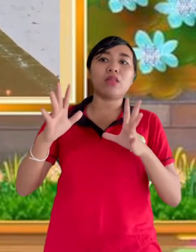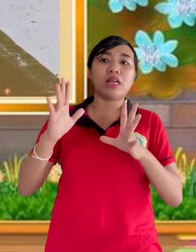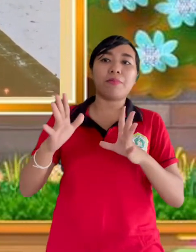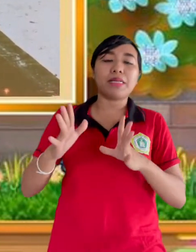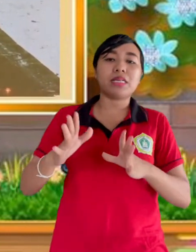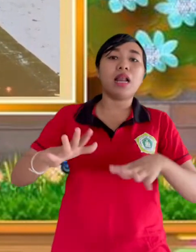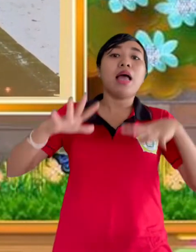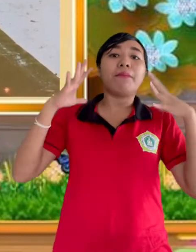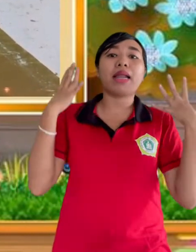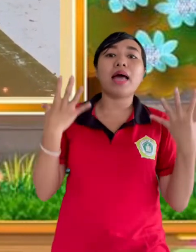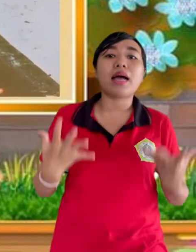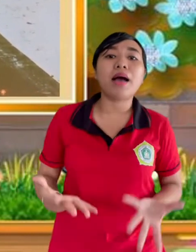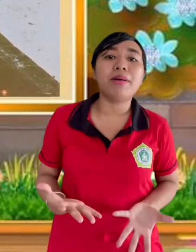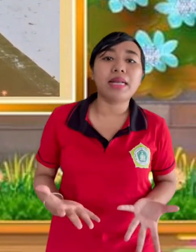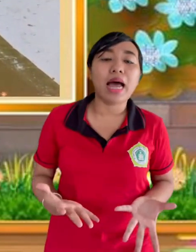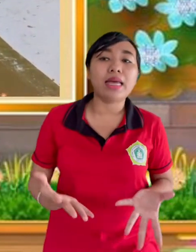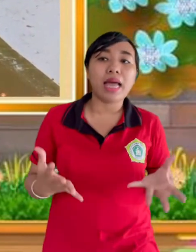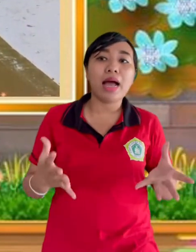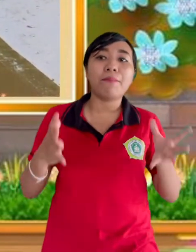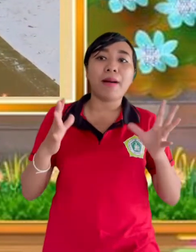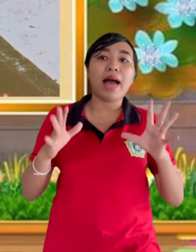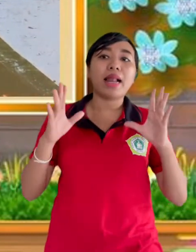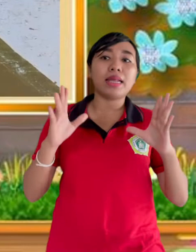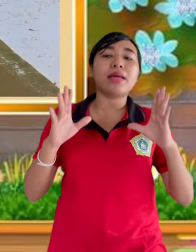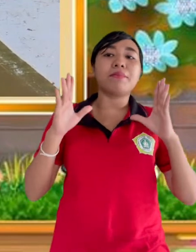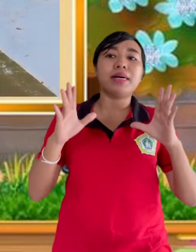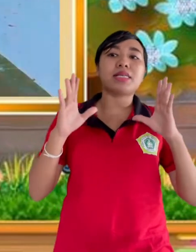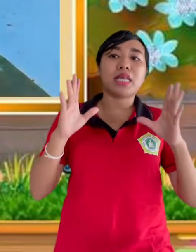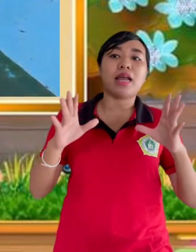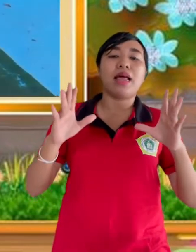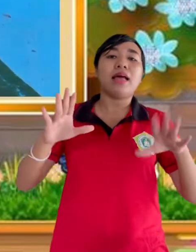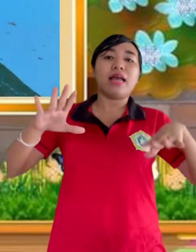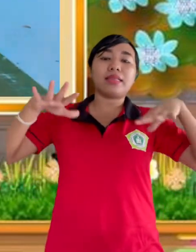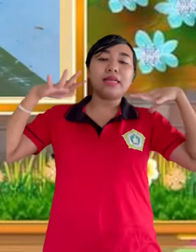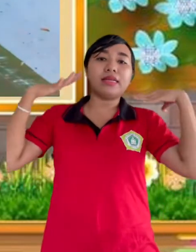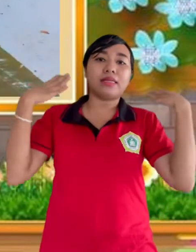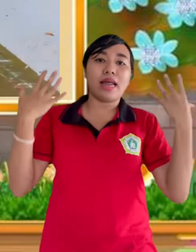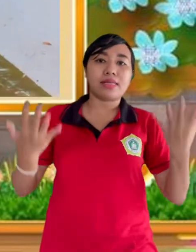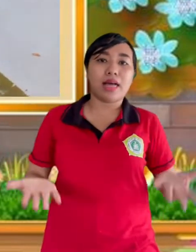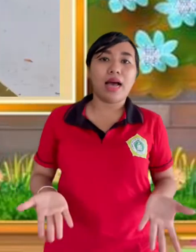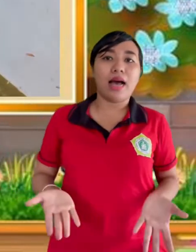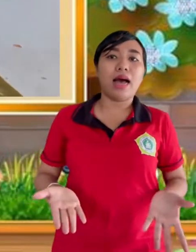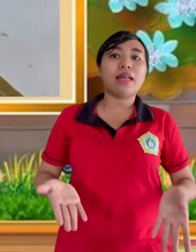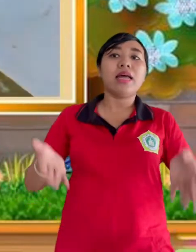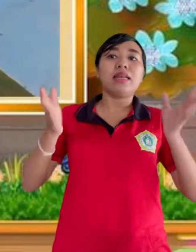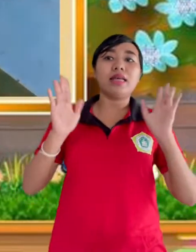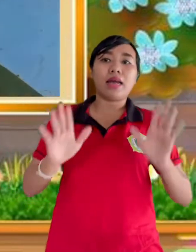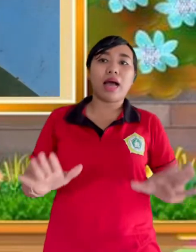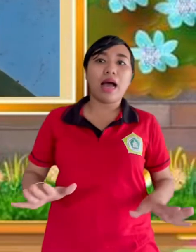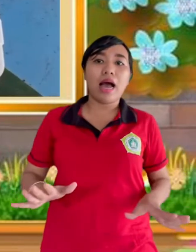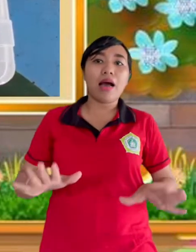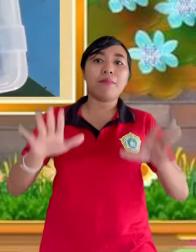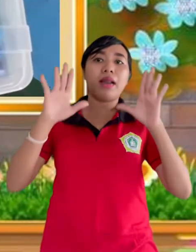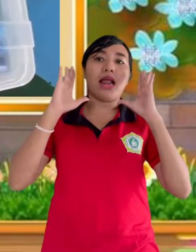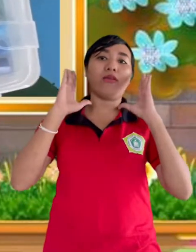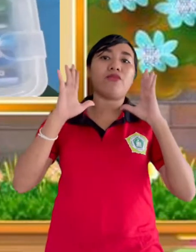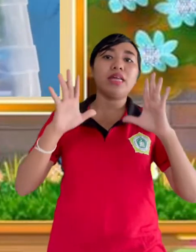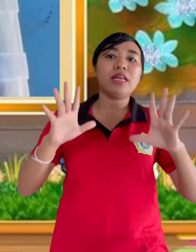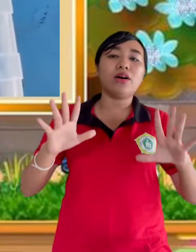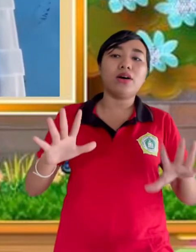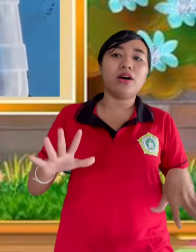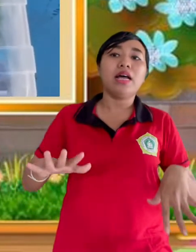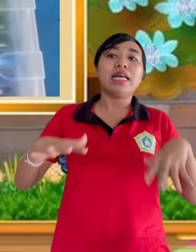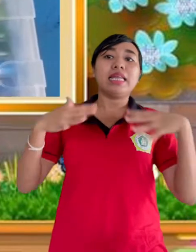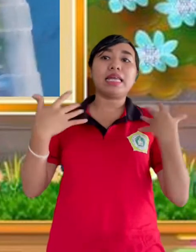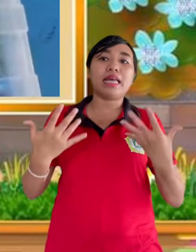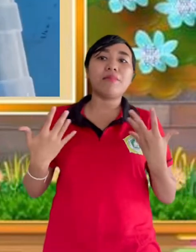antara gunting dan pensil, manakah benda yang paling besar? Nanti dijelaskan, direkam melalui